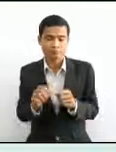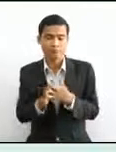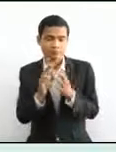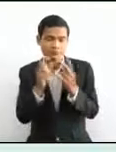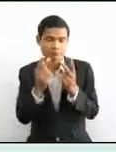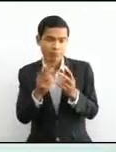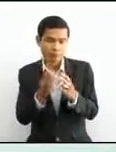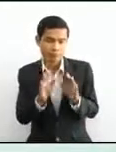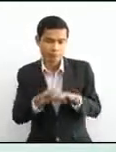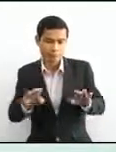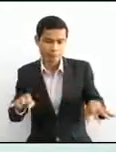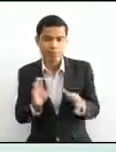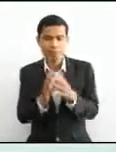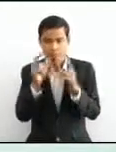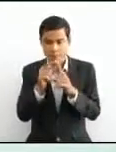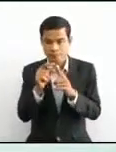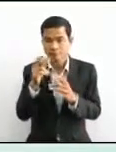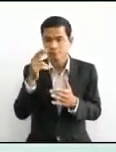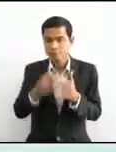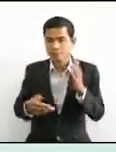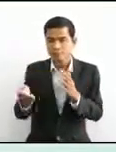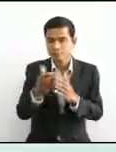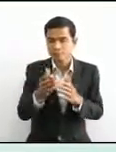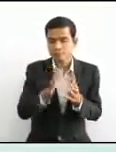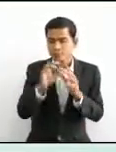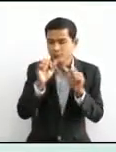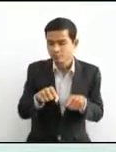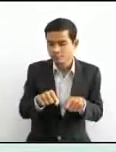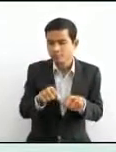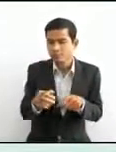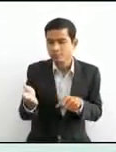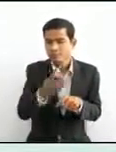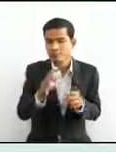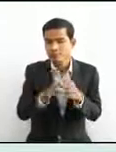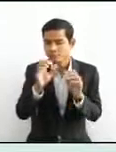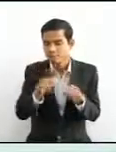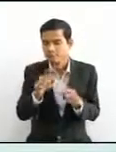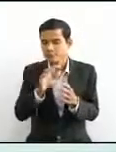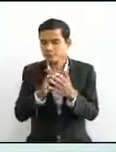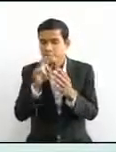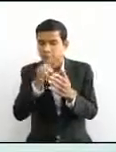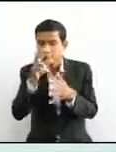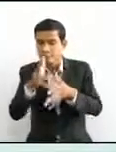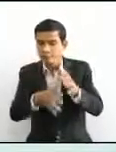con tự ác khía chạm mơ pía nâng ta con ai ăn được chứ chạm mơ ta nè nà ăn được là